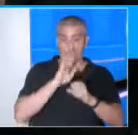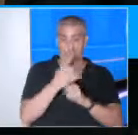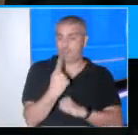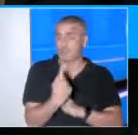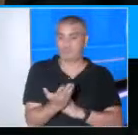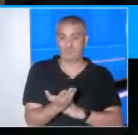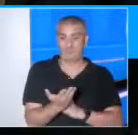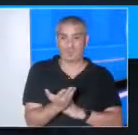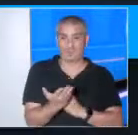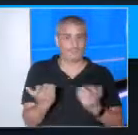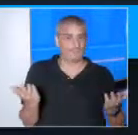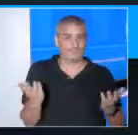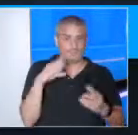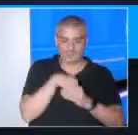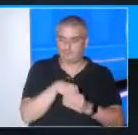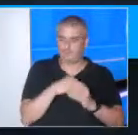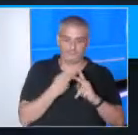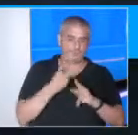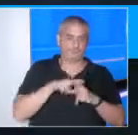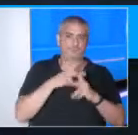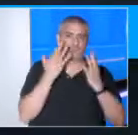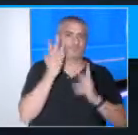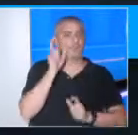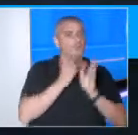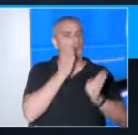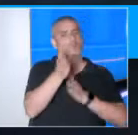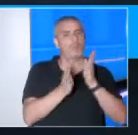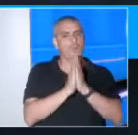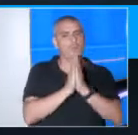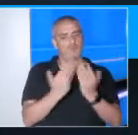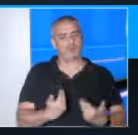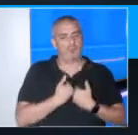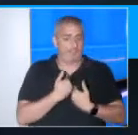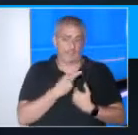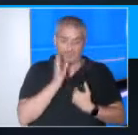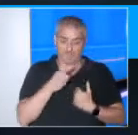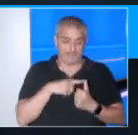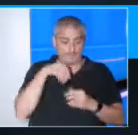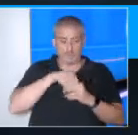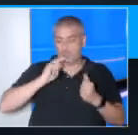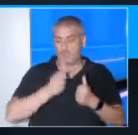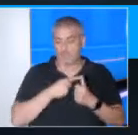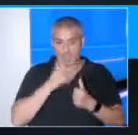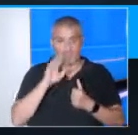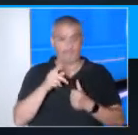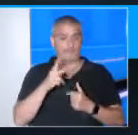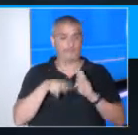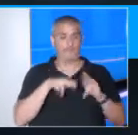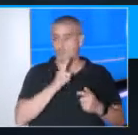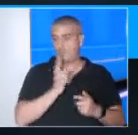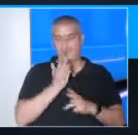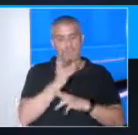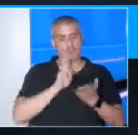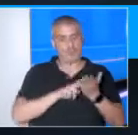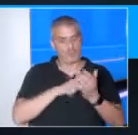עצמה הכניסה והקפיצה את כמות הפונים לבקשות עזרה, גם בקהילה, כלומר גם באמבולטורי, לפנות